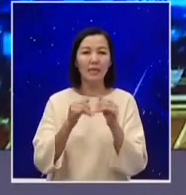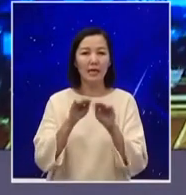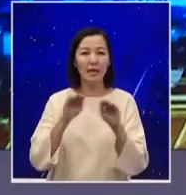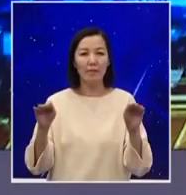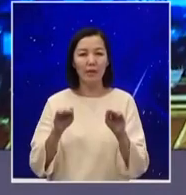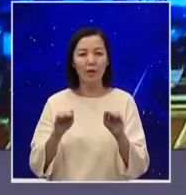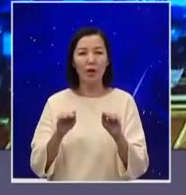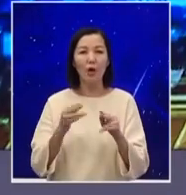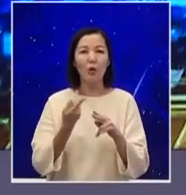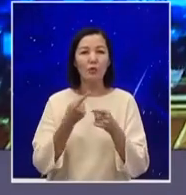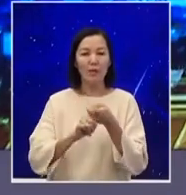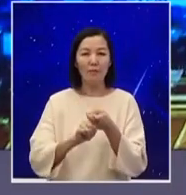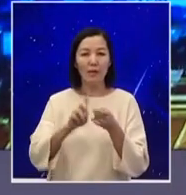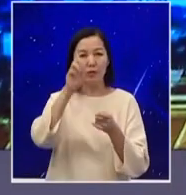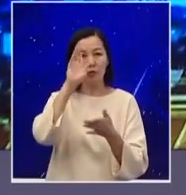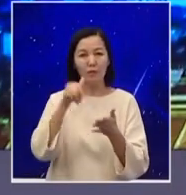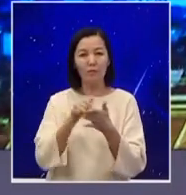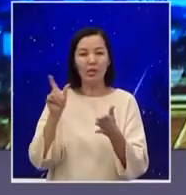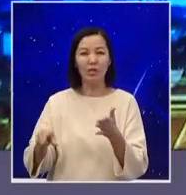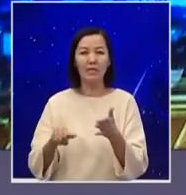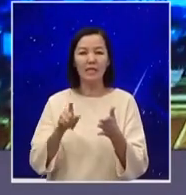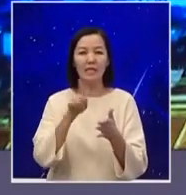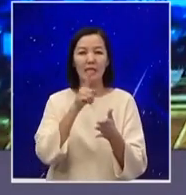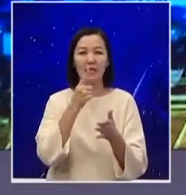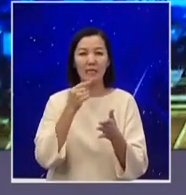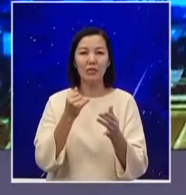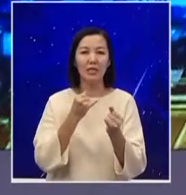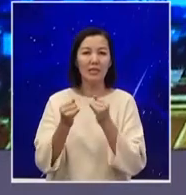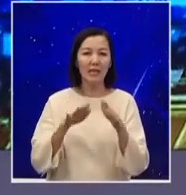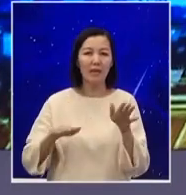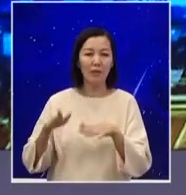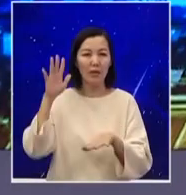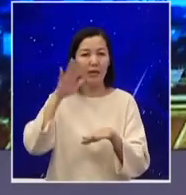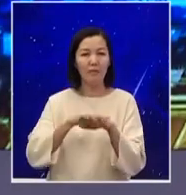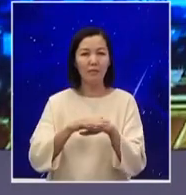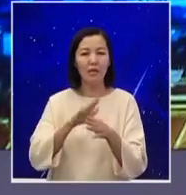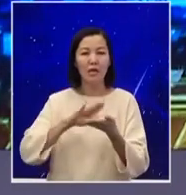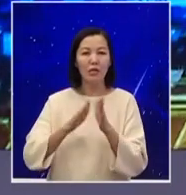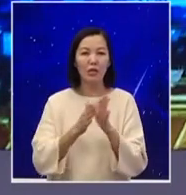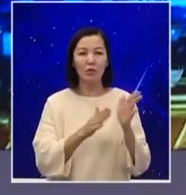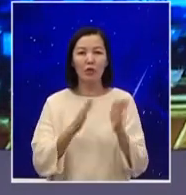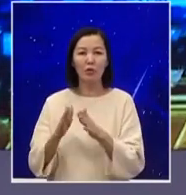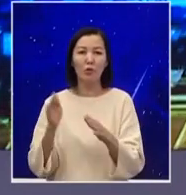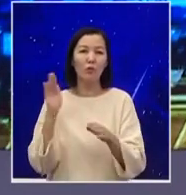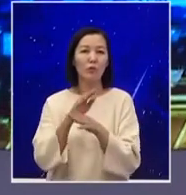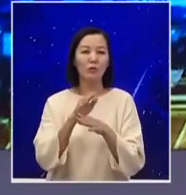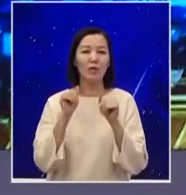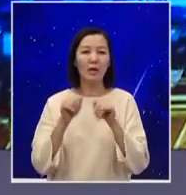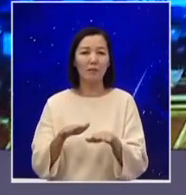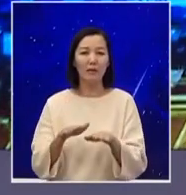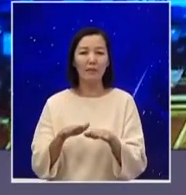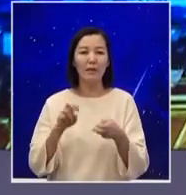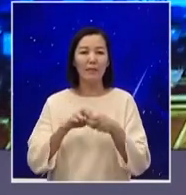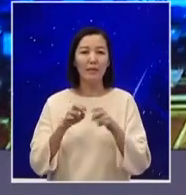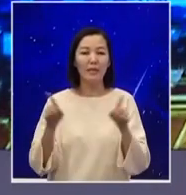аймақта. Осыған байланысты үкімет басшысы қызыл және сары аймақтағы өңір әкімдеріне жағдайды тұрақтандыру бойынша қосымша шаралар